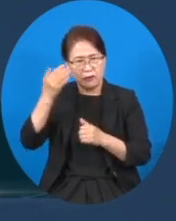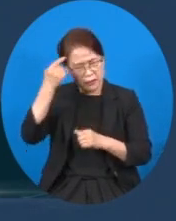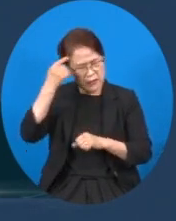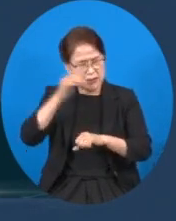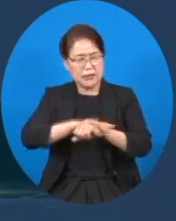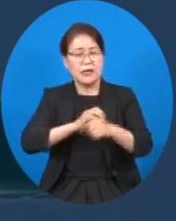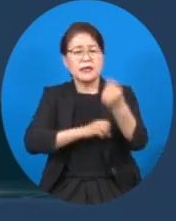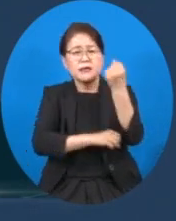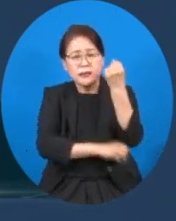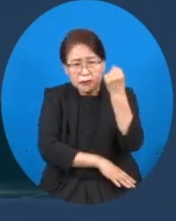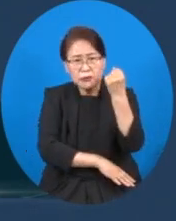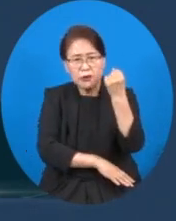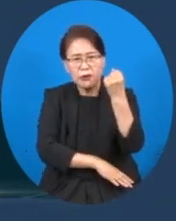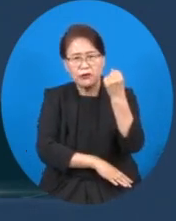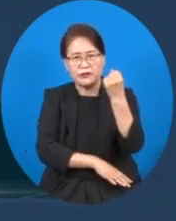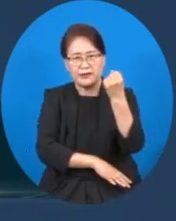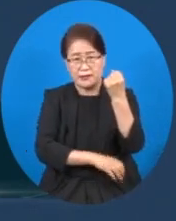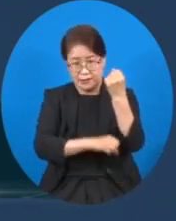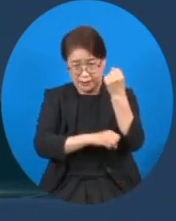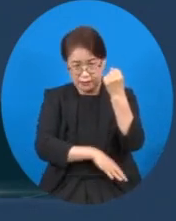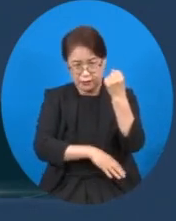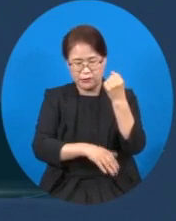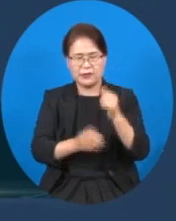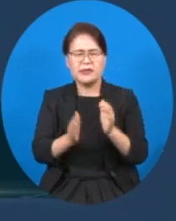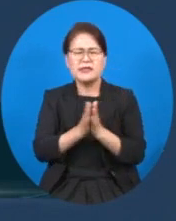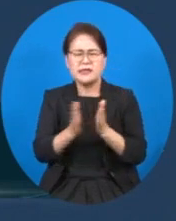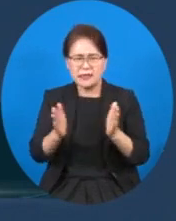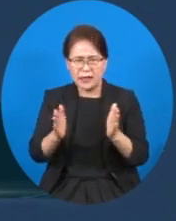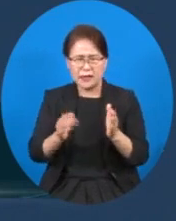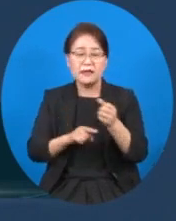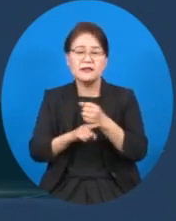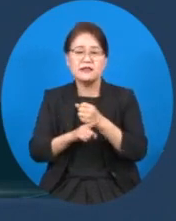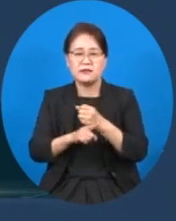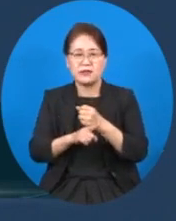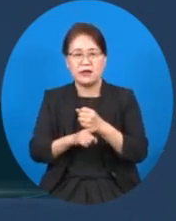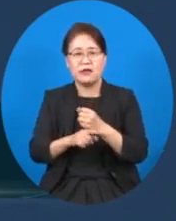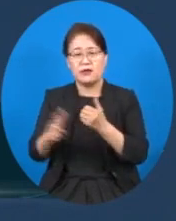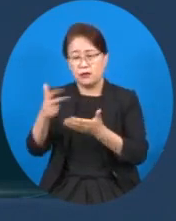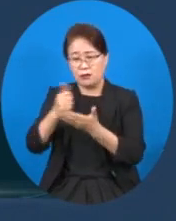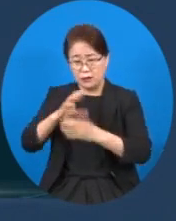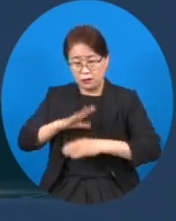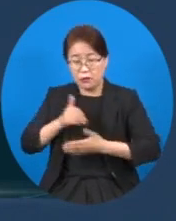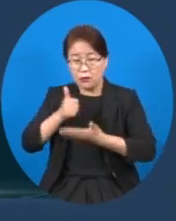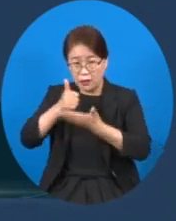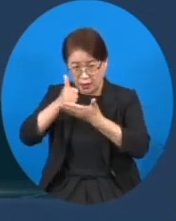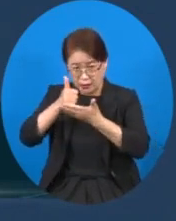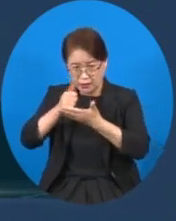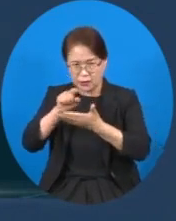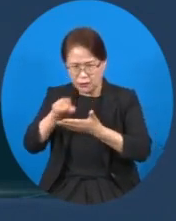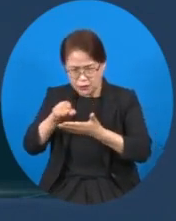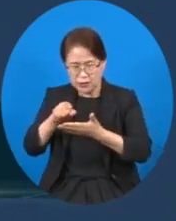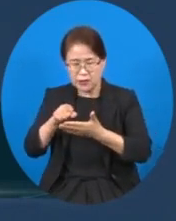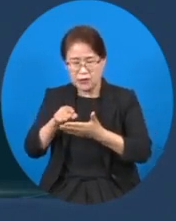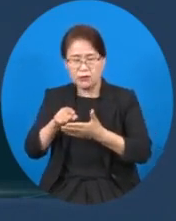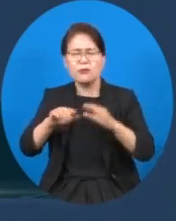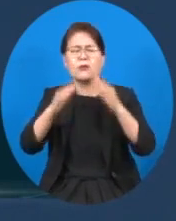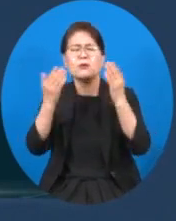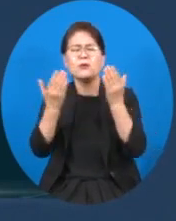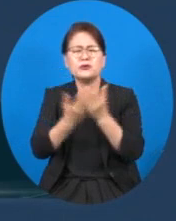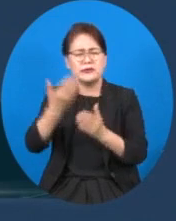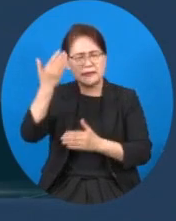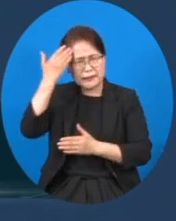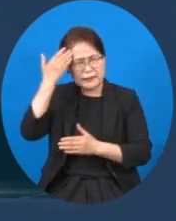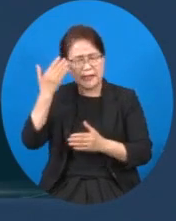말이에요? 기초라는 말이에요. 시작이라는 말이에요. 그러니까 여호와를 경외함이 모든